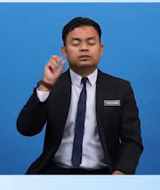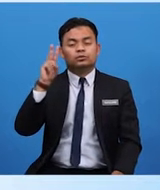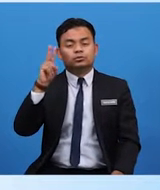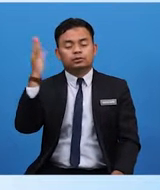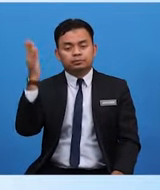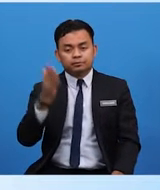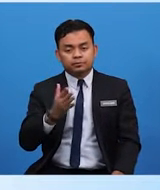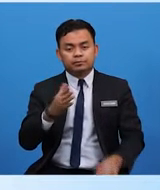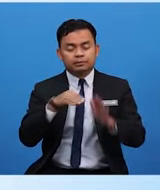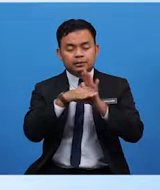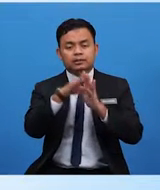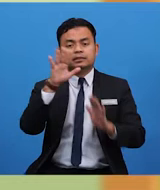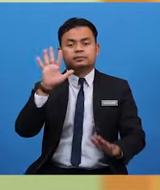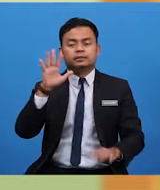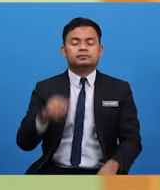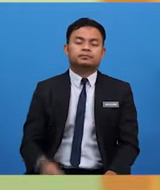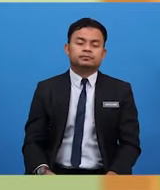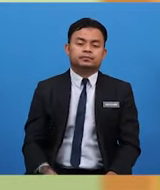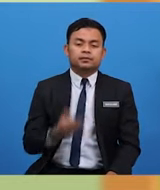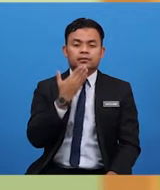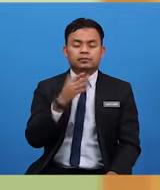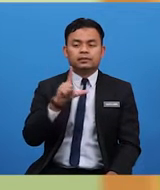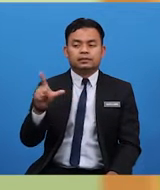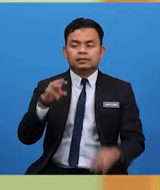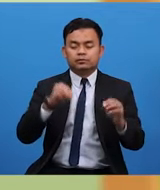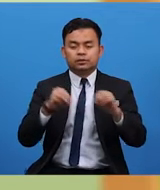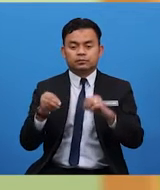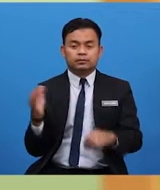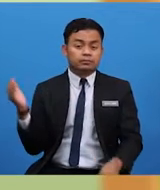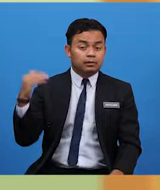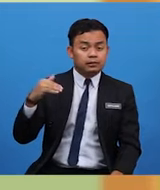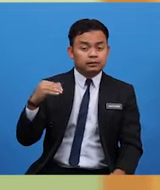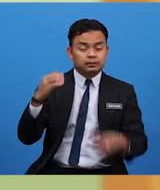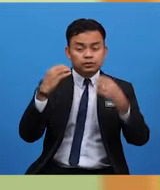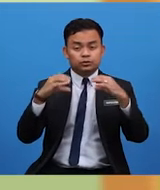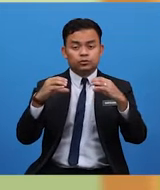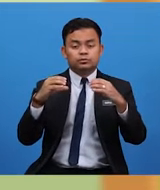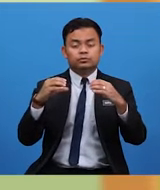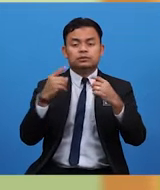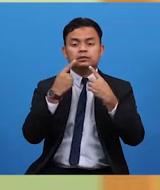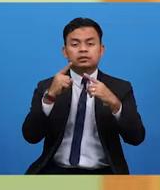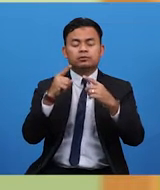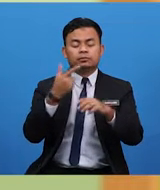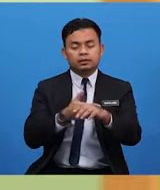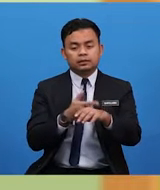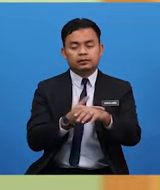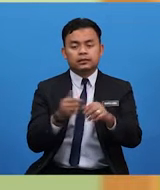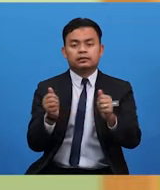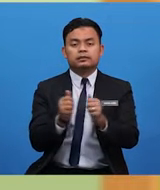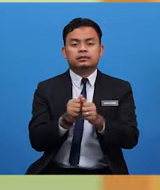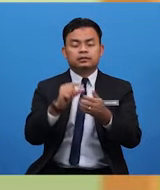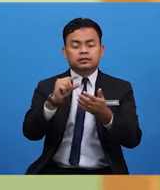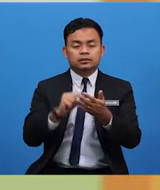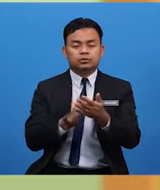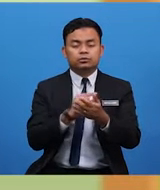25 by l'amore money Coba jawab latihan berikut dengan